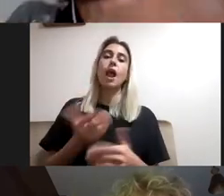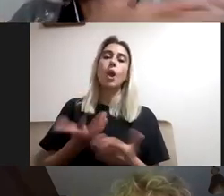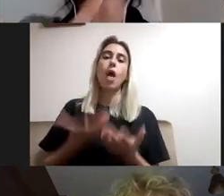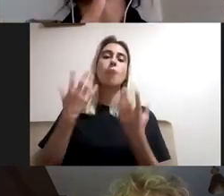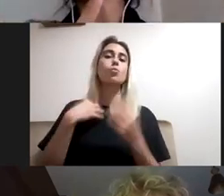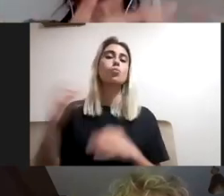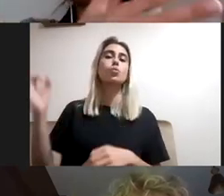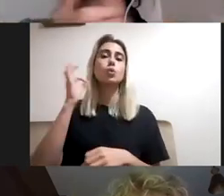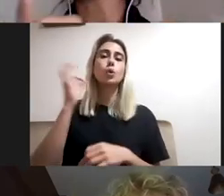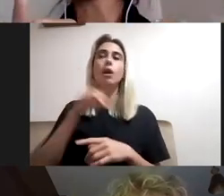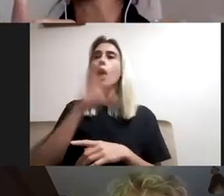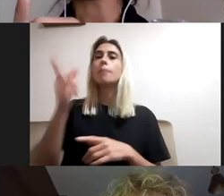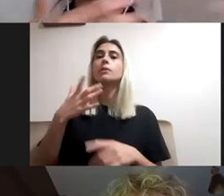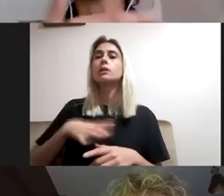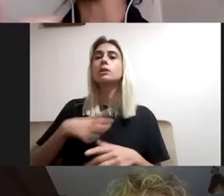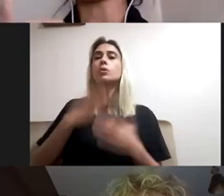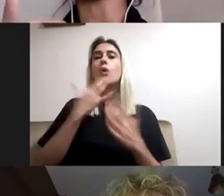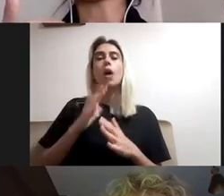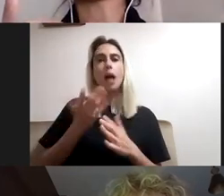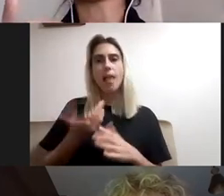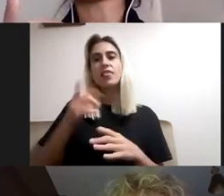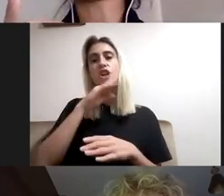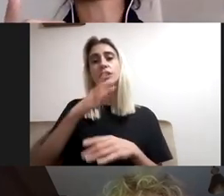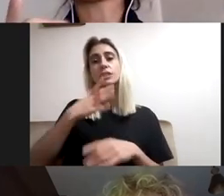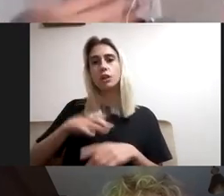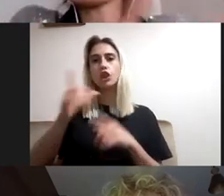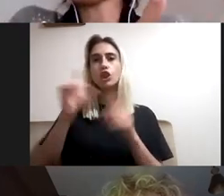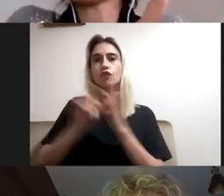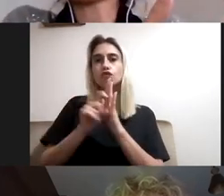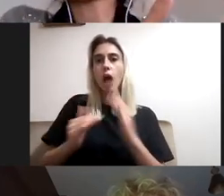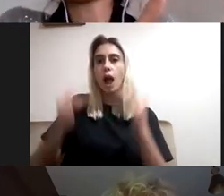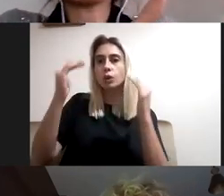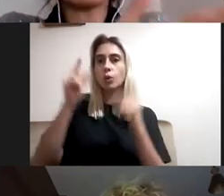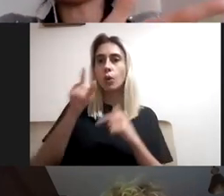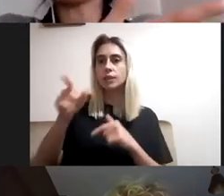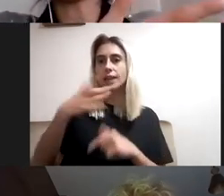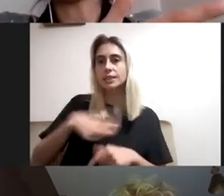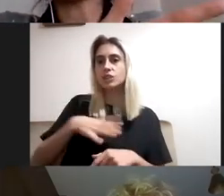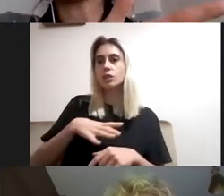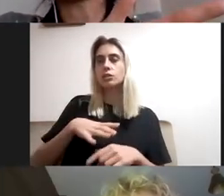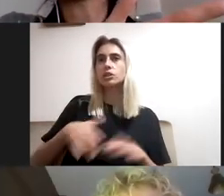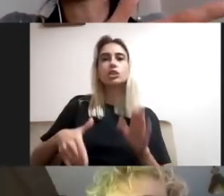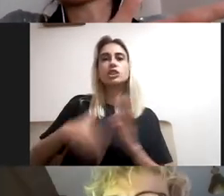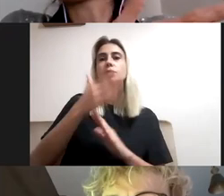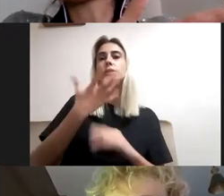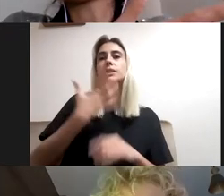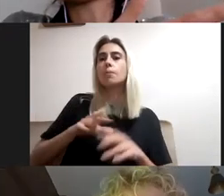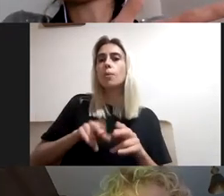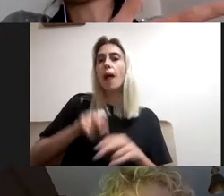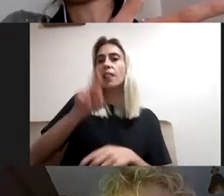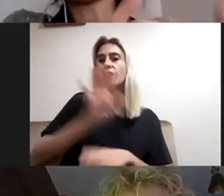duyuyoruz. Kimse talep etmiyor. Yaşlı talep edecek çünkü nüfusu artıyor. İsteyecek senden. Çıkmak istemeyecek o 3 merdiveni